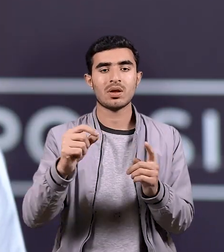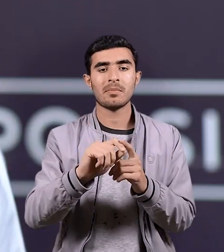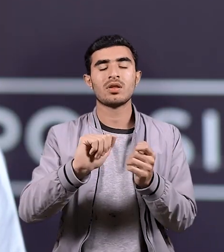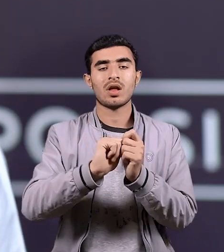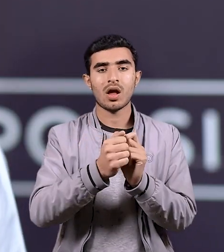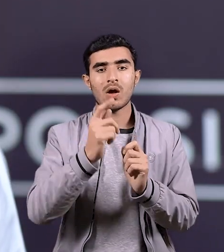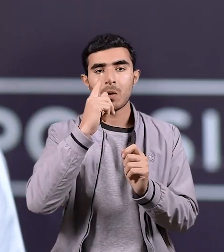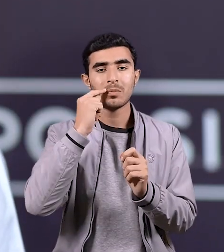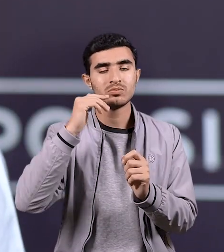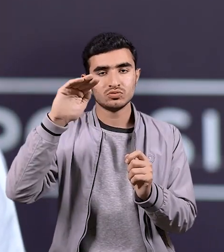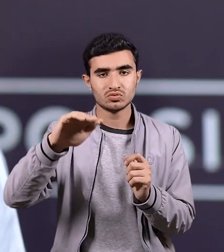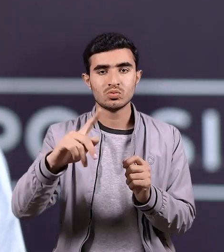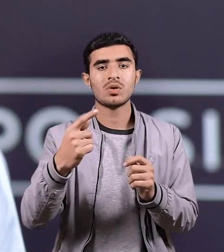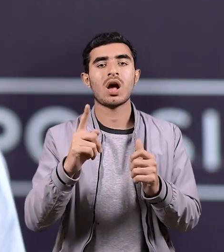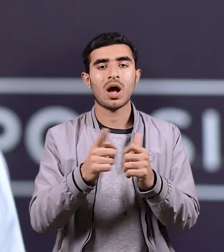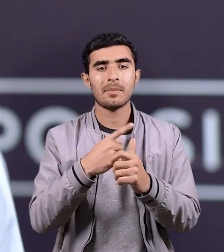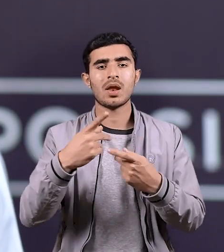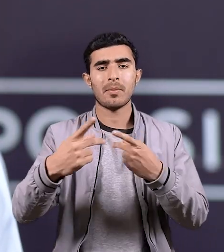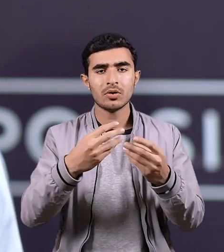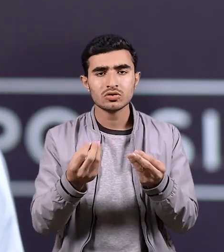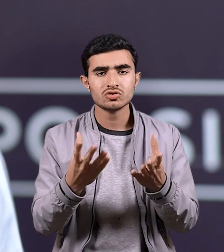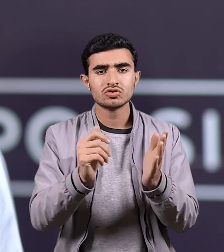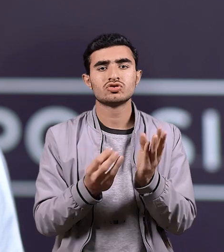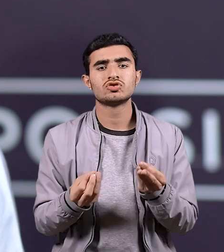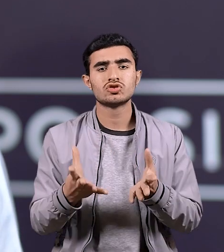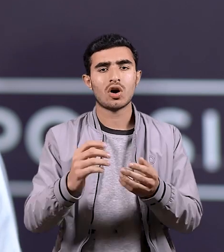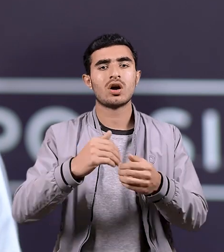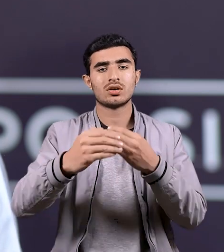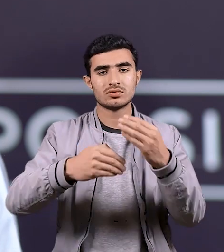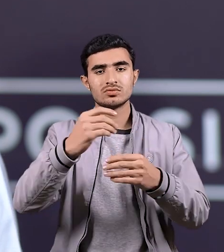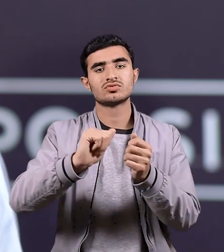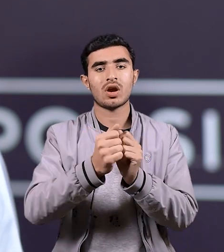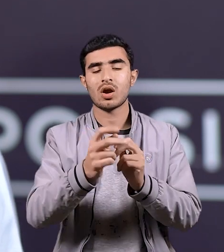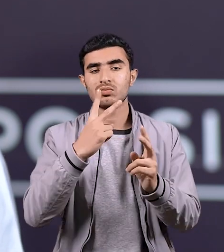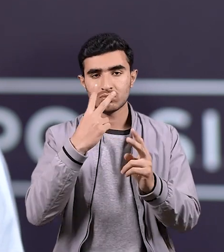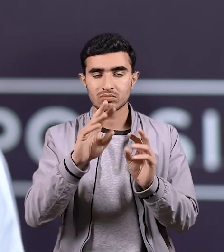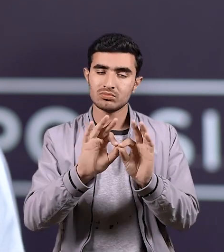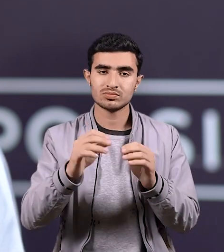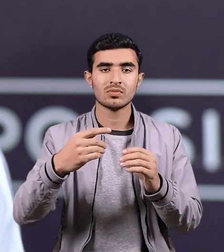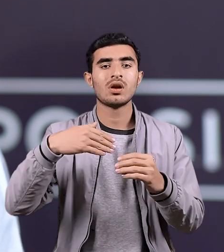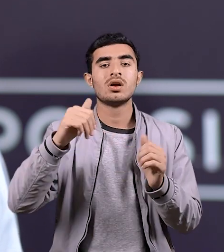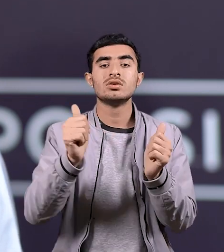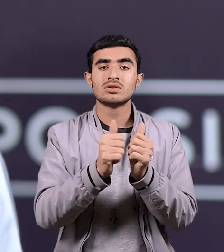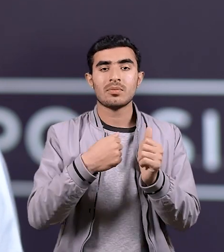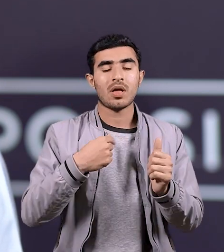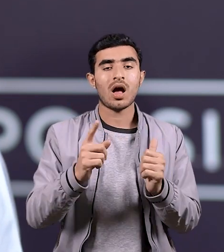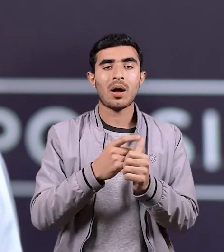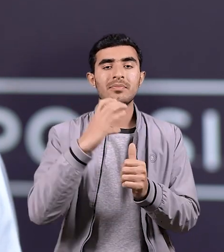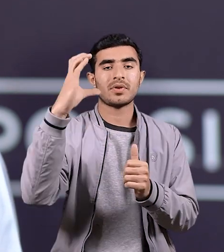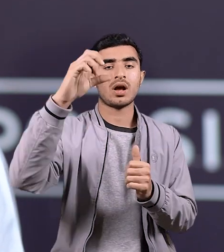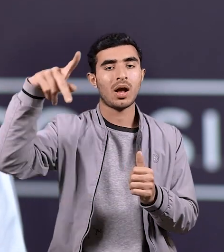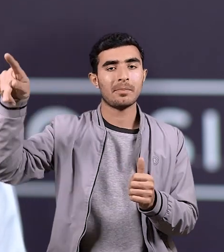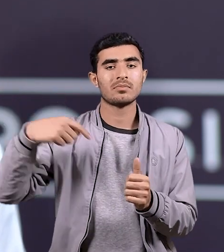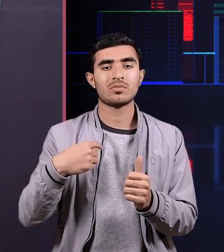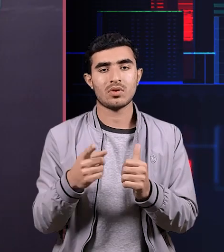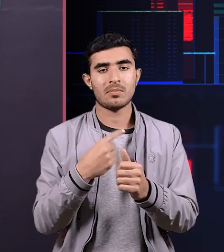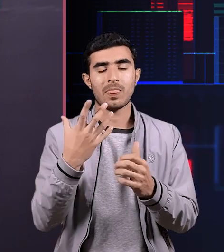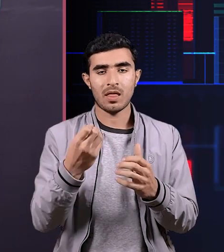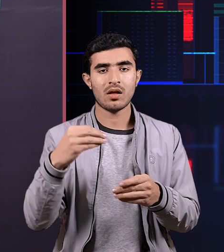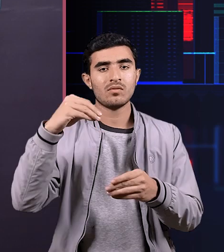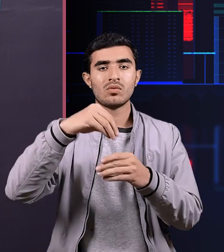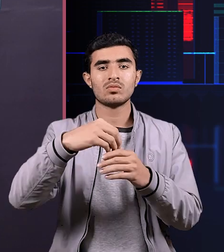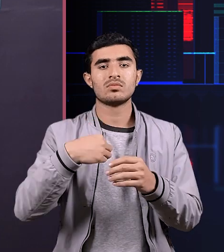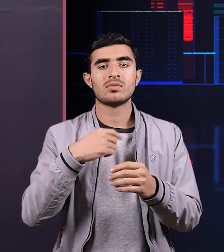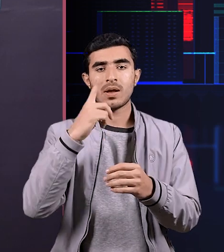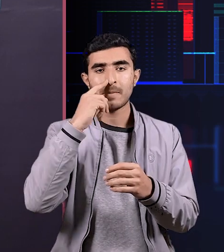मैंने बहुत सारा एंटरप्रेन्योरल इनिशिएटिव्स में भी काम किया है। मेरी अपनी एक कंपनी है जहाँ हम डिजिटल मार्केटिंग और ई कॉमर्स पे काम करते हैं। इसके साथ